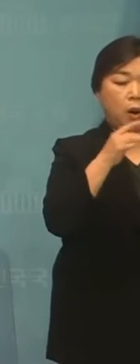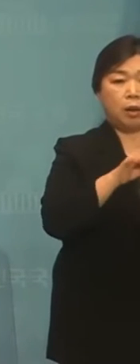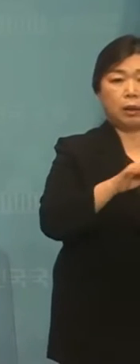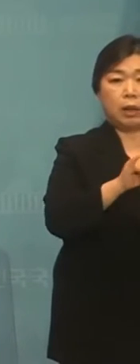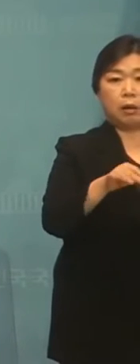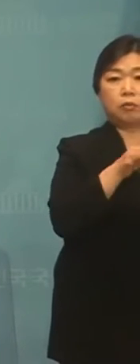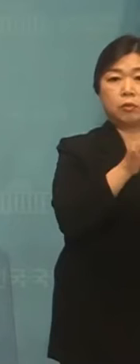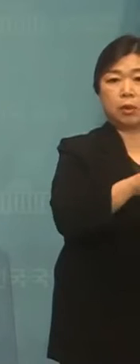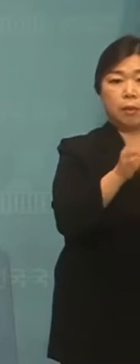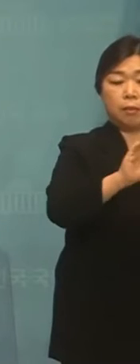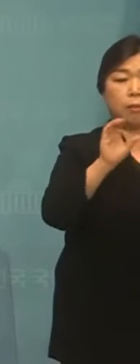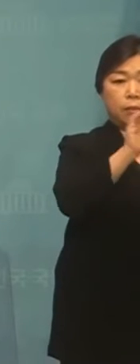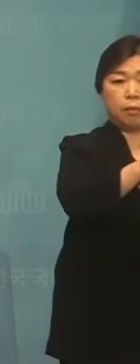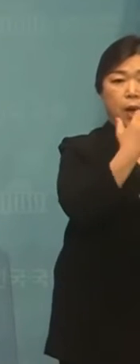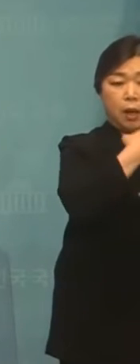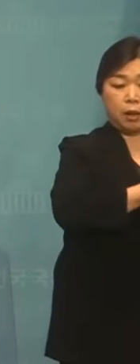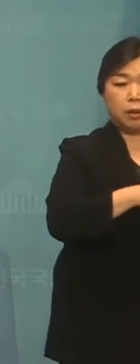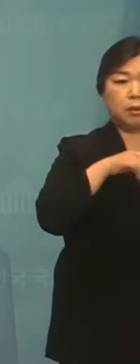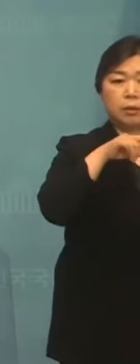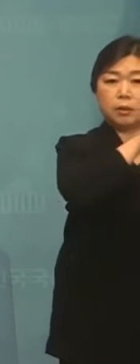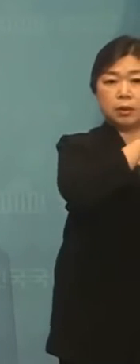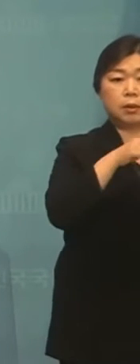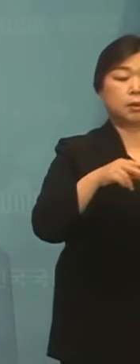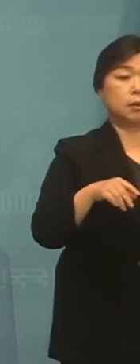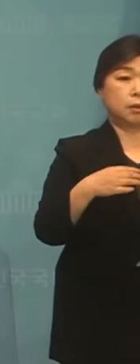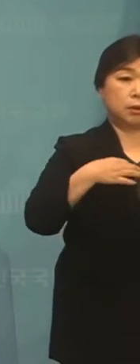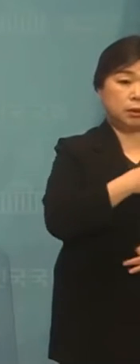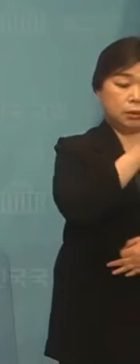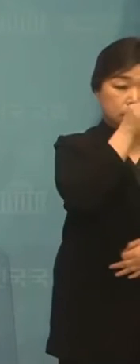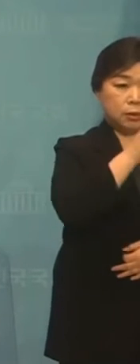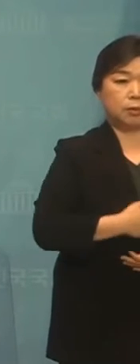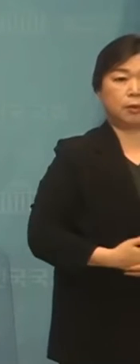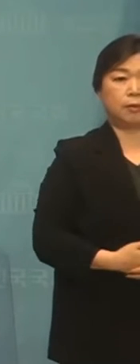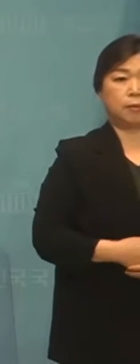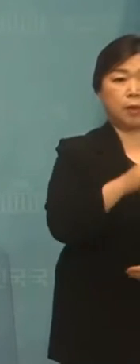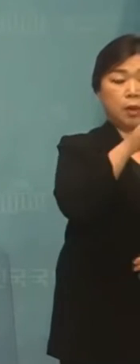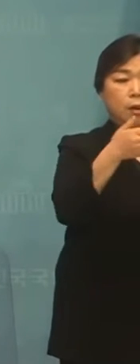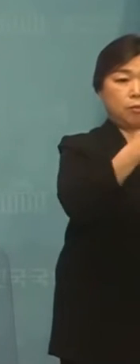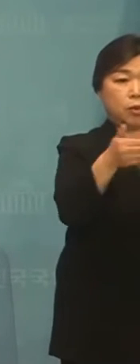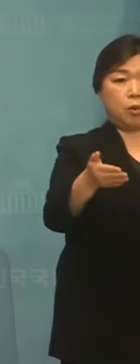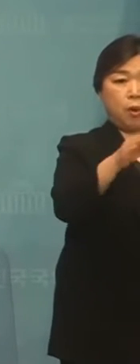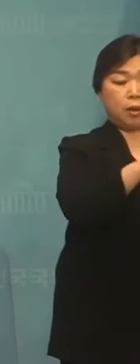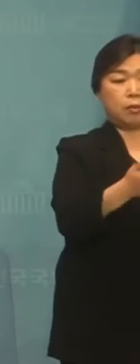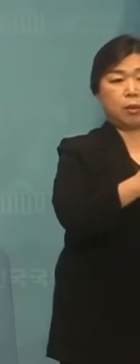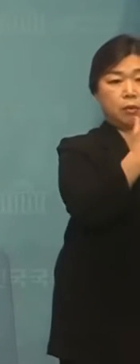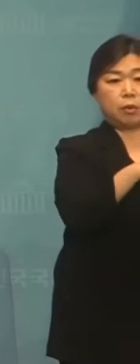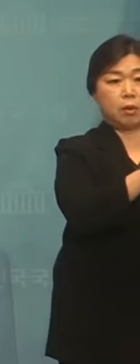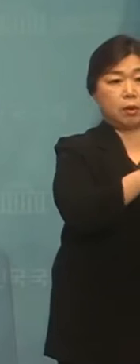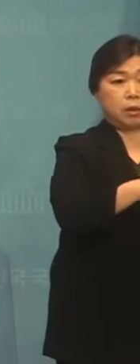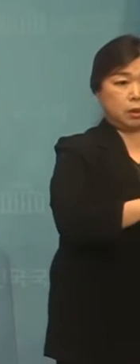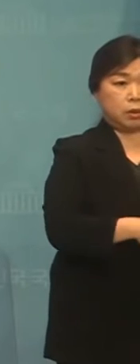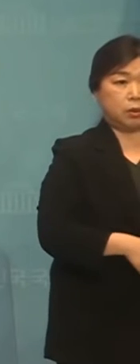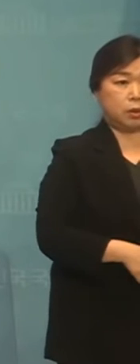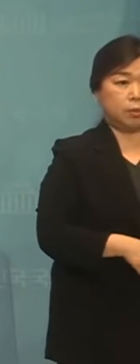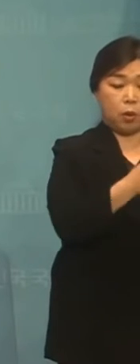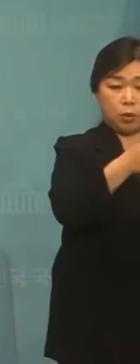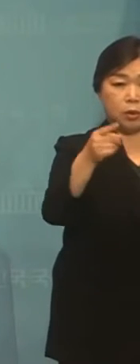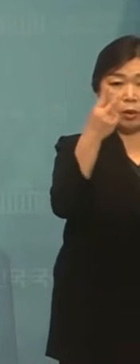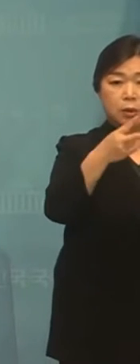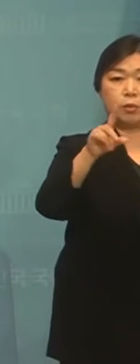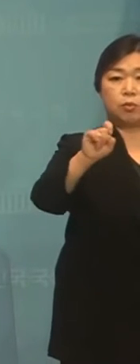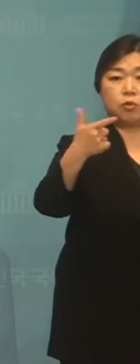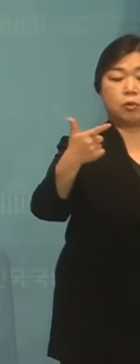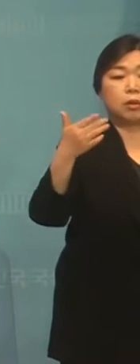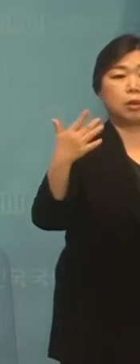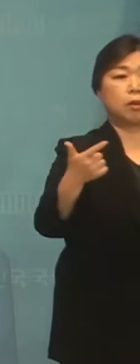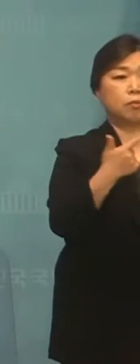벌였다는 정황도 의심됩니다. 박형준 일가는 미술관 건립을 위해 2015년에서 2016년 사이